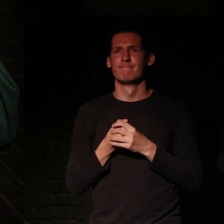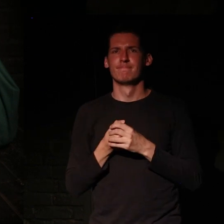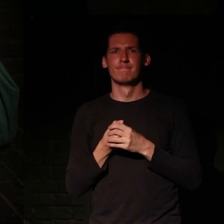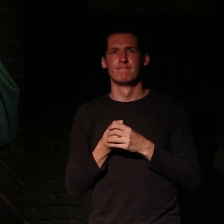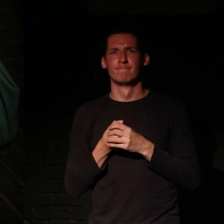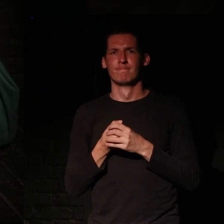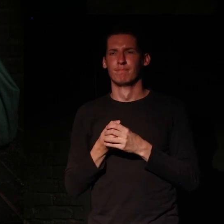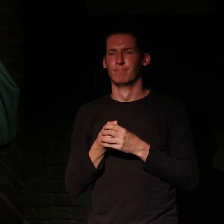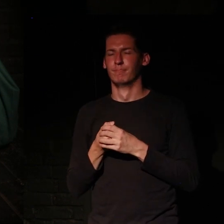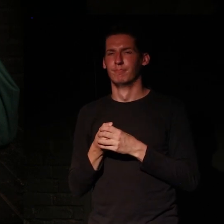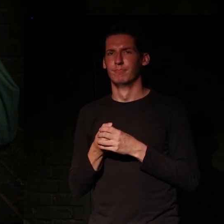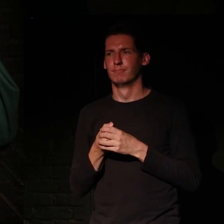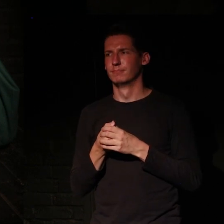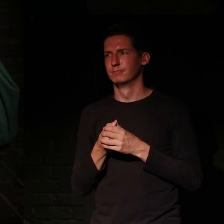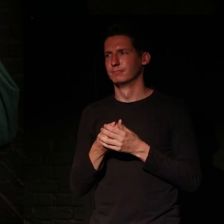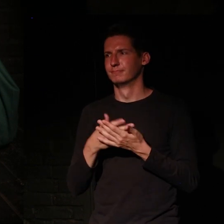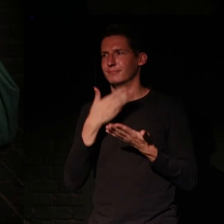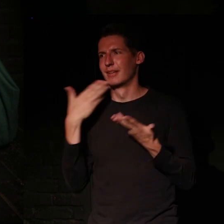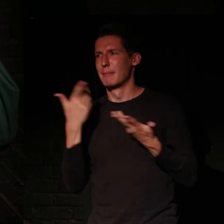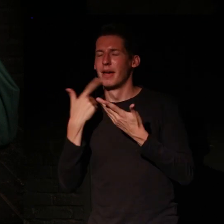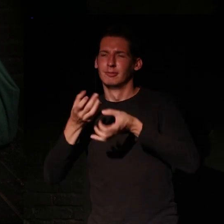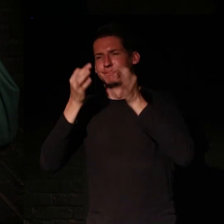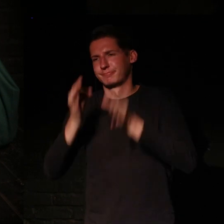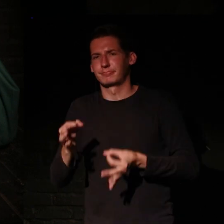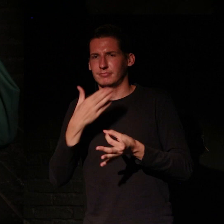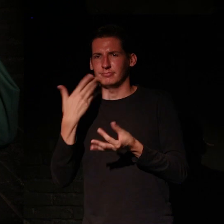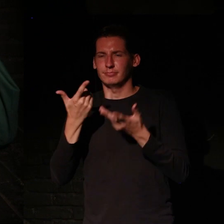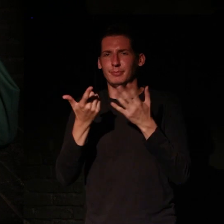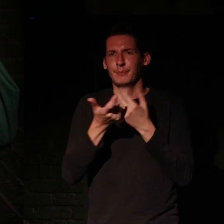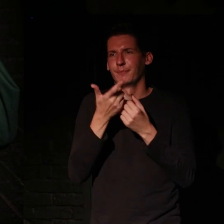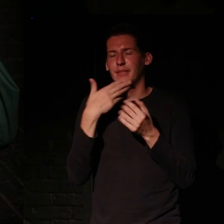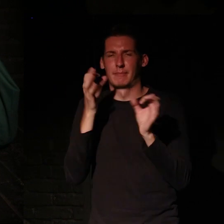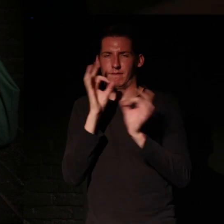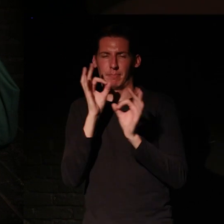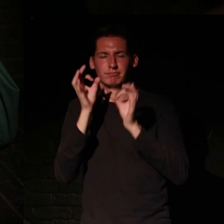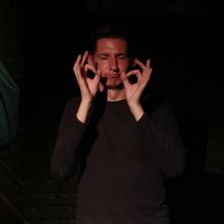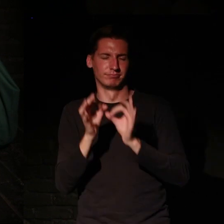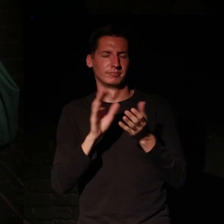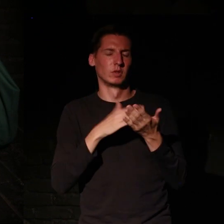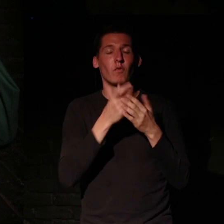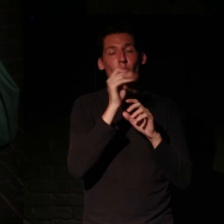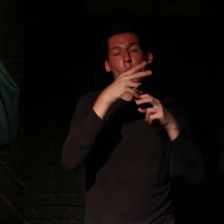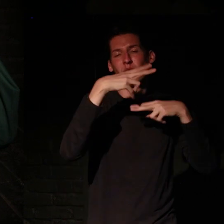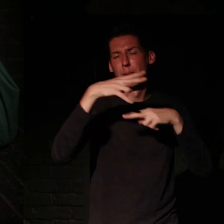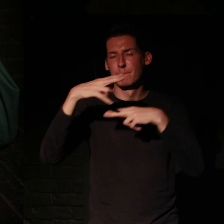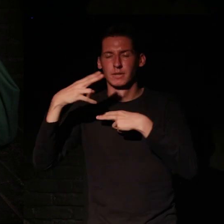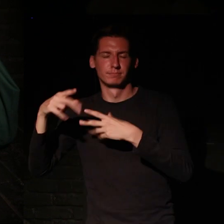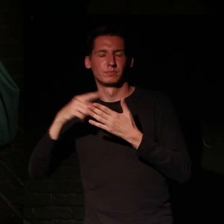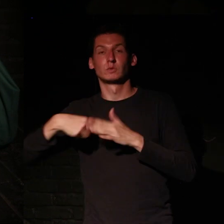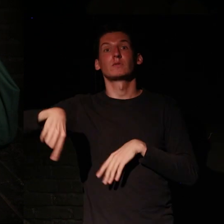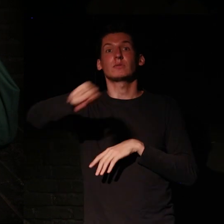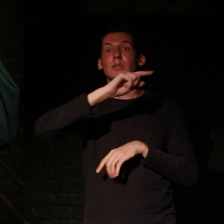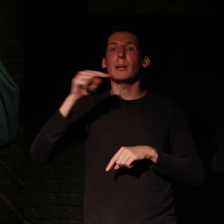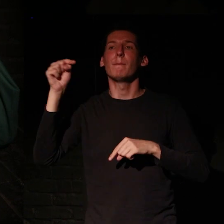nie ma racji bytu. W Nowym Testamencie też są takie fragmenty mówiące na przykład o tym, że musicie